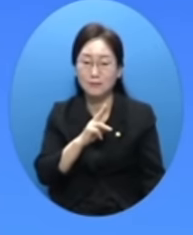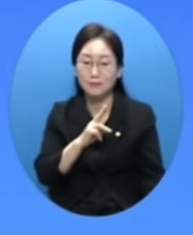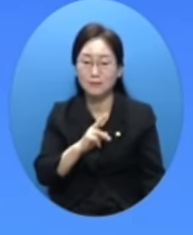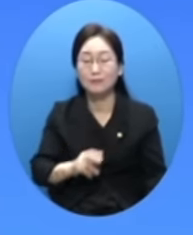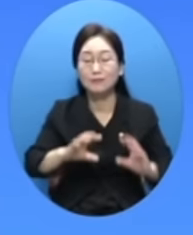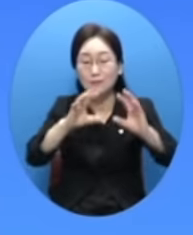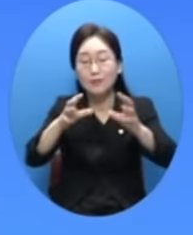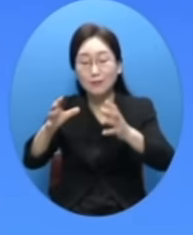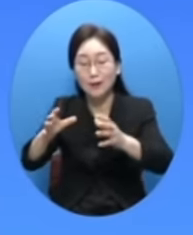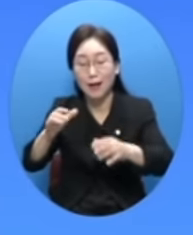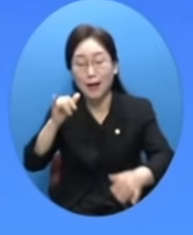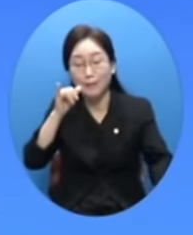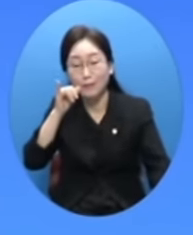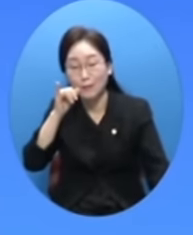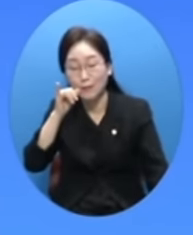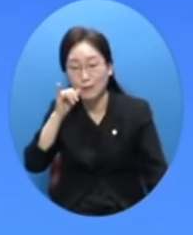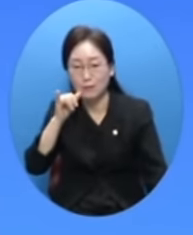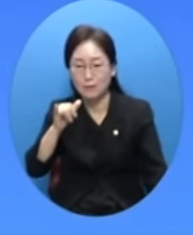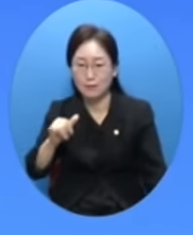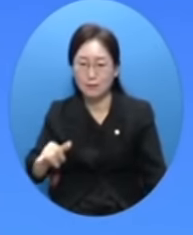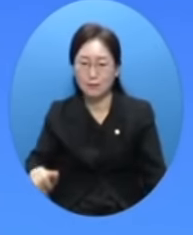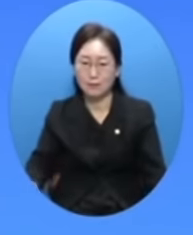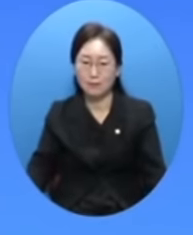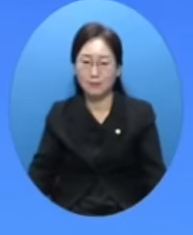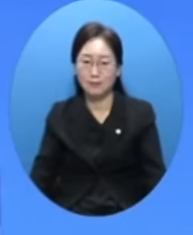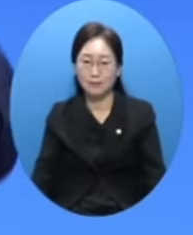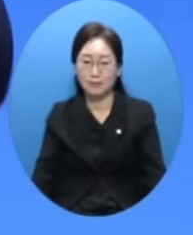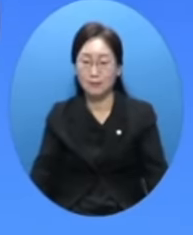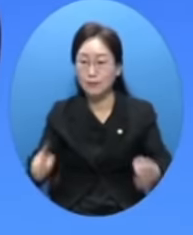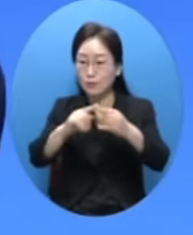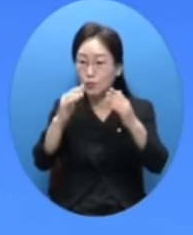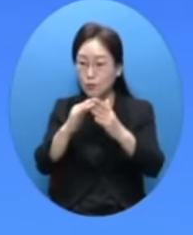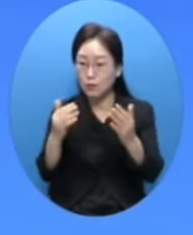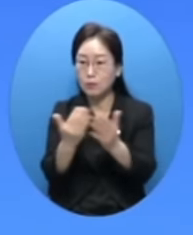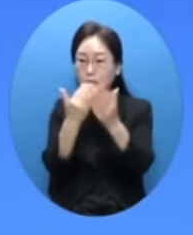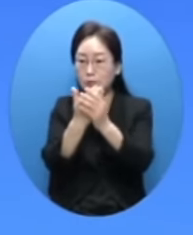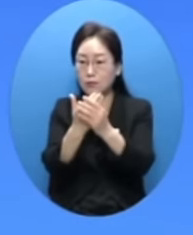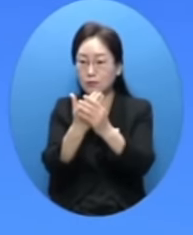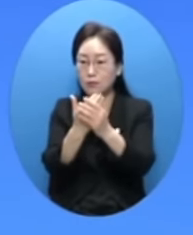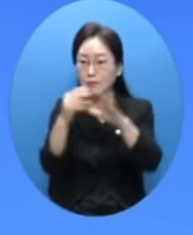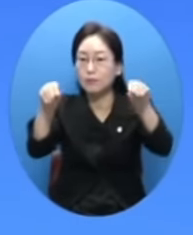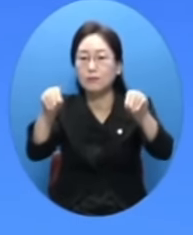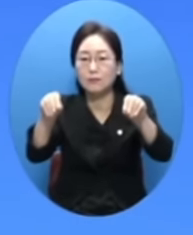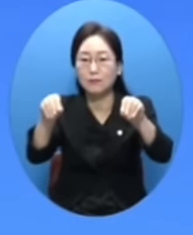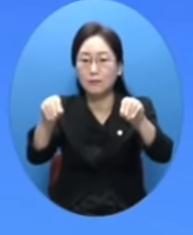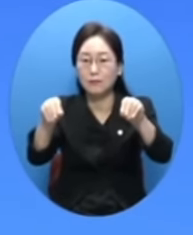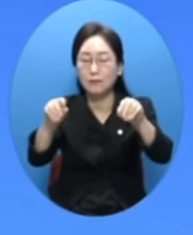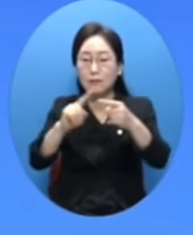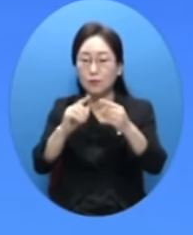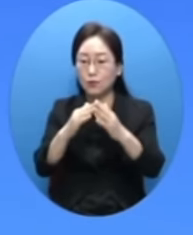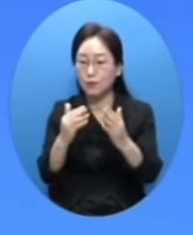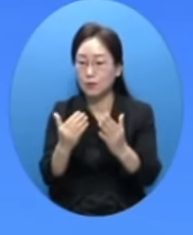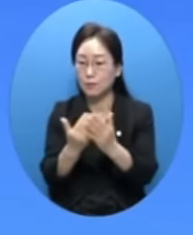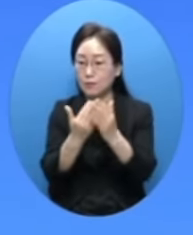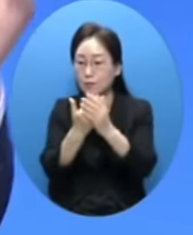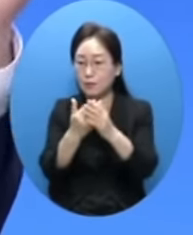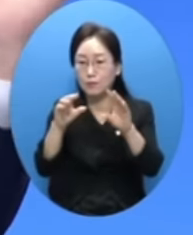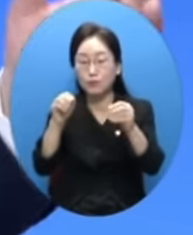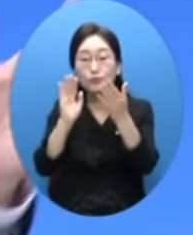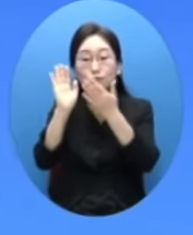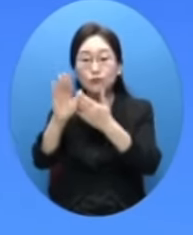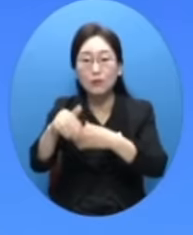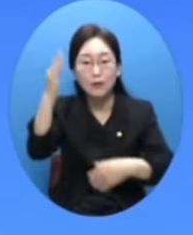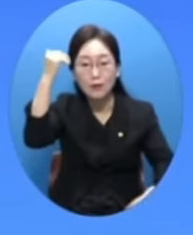세상 재미에 취해 살다 보니까 교회 성장이 멈췄습니다. 교회 성장이 멈추고 난 이후에 우리